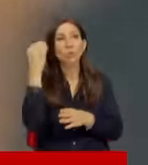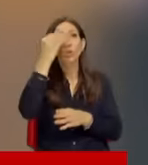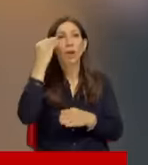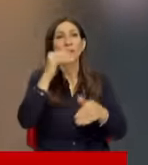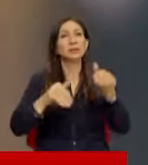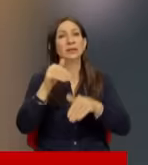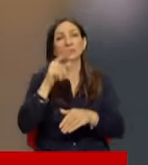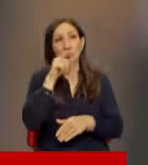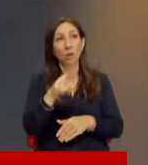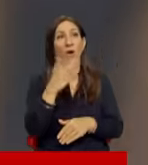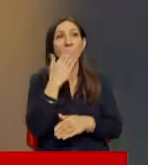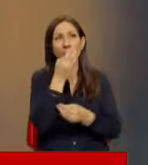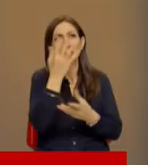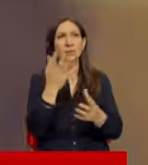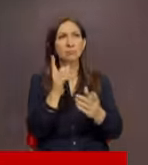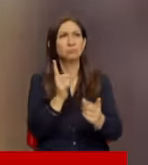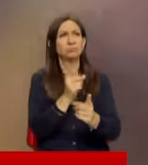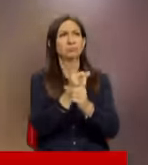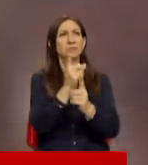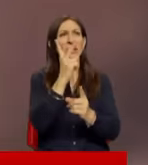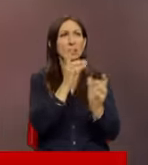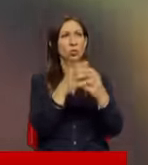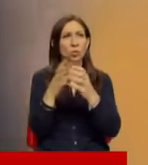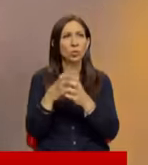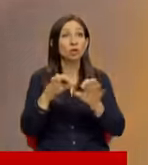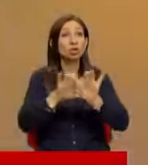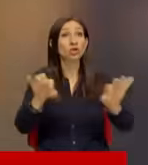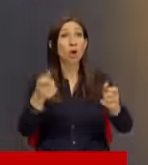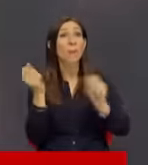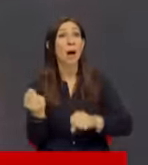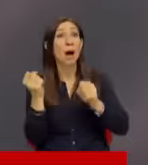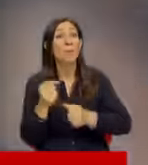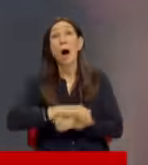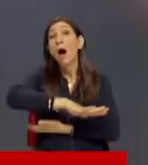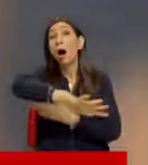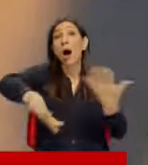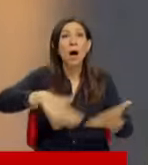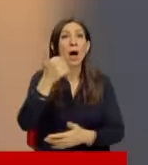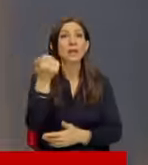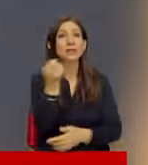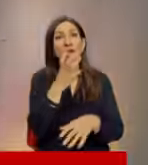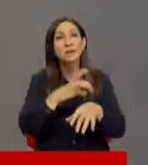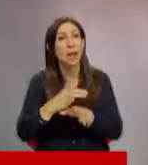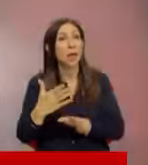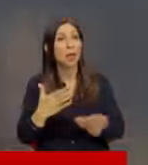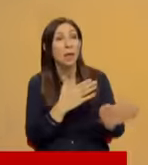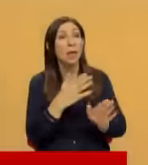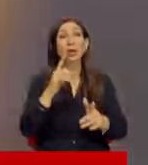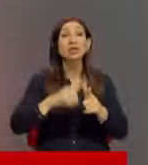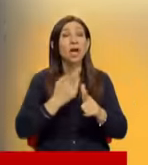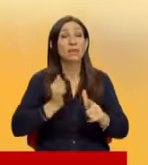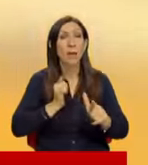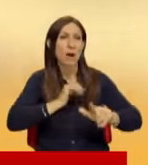muhtarlık seçimiydi. Okul bahçesinde karşılaşan iki grup sopalı kavgaya tutuştu. 6 kişi yaralandı. Tarafları